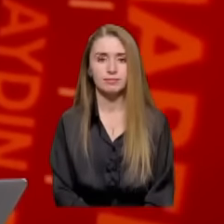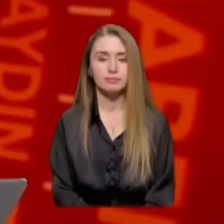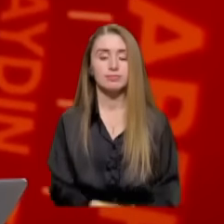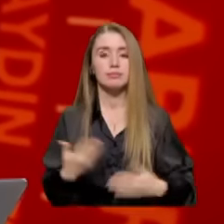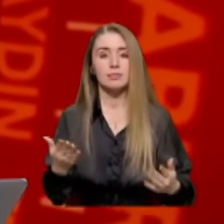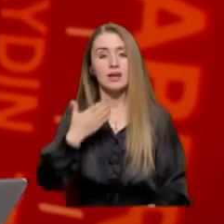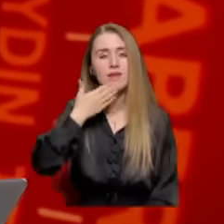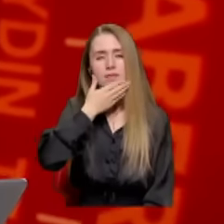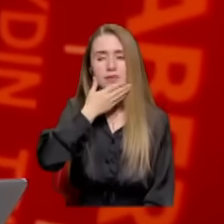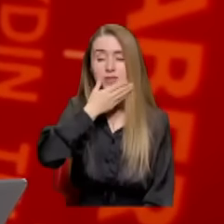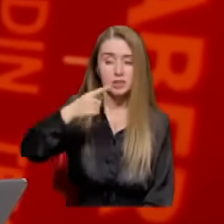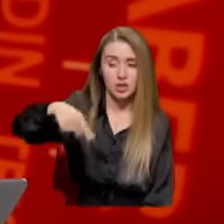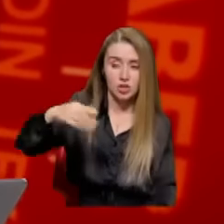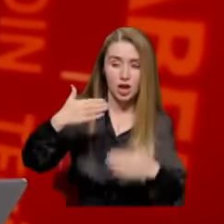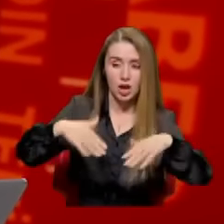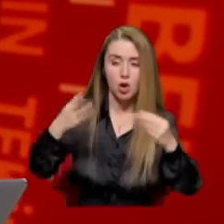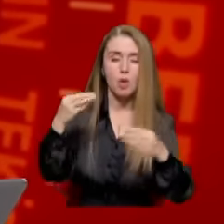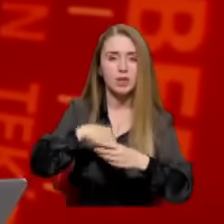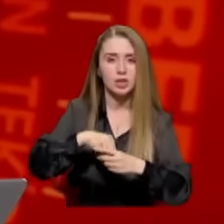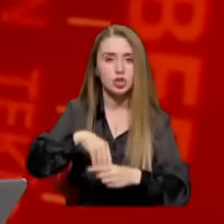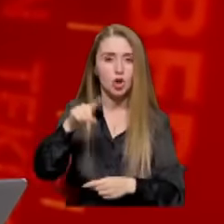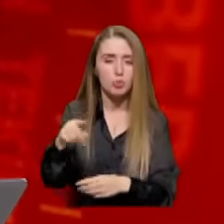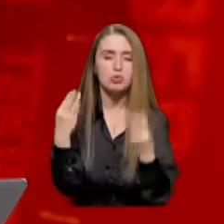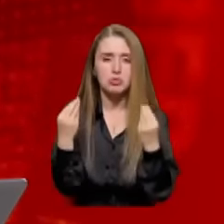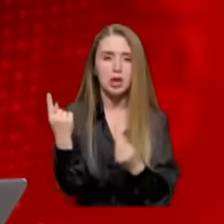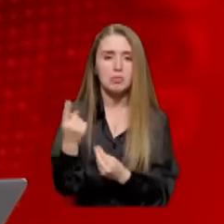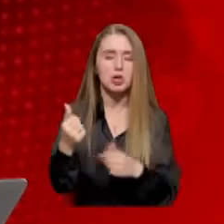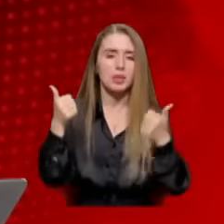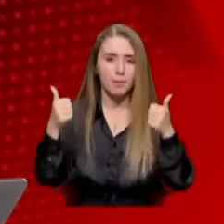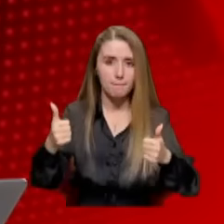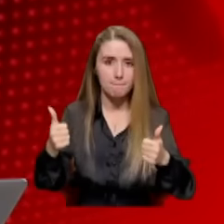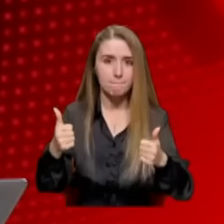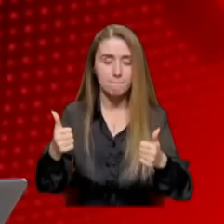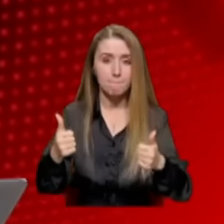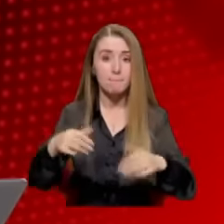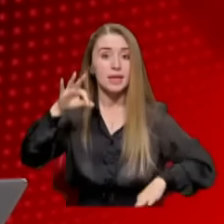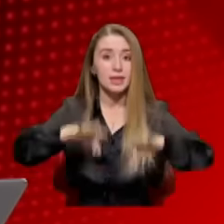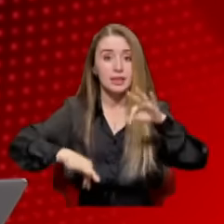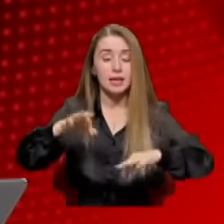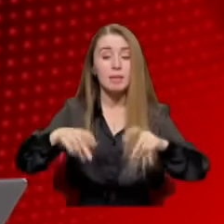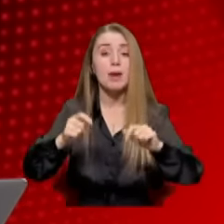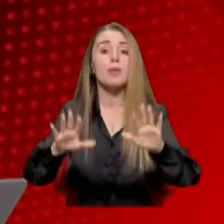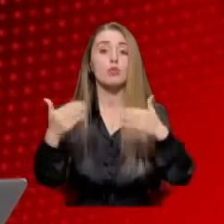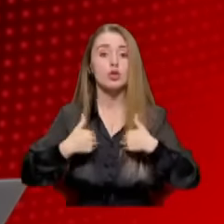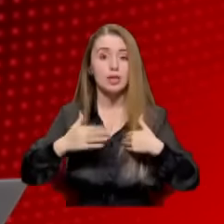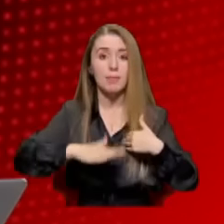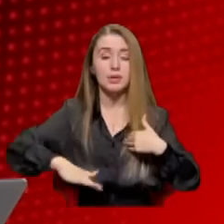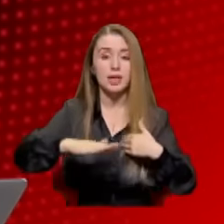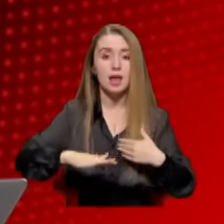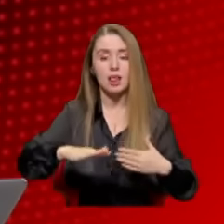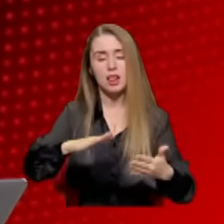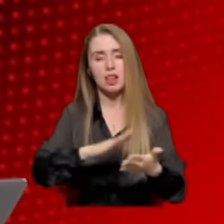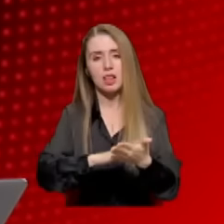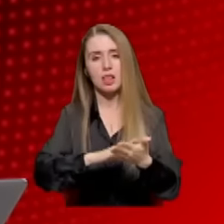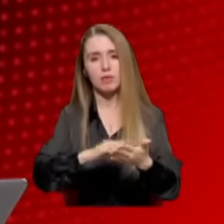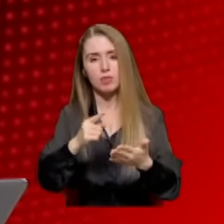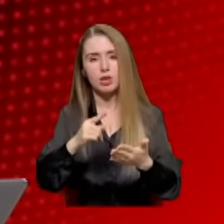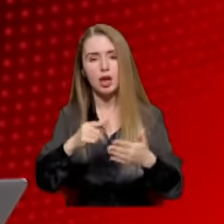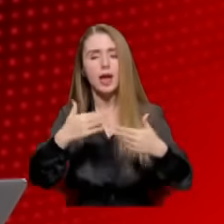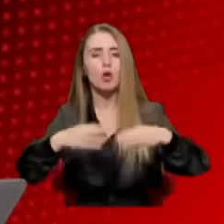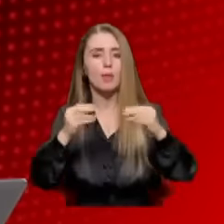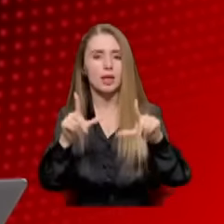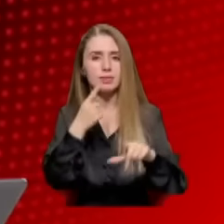Evet, fırsatçıların önünü kesmeye yönelik bir adım. Güzel, tamam. Madem denetleyemiyorum, genel tebliğiyle önüne geçelim denmiş.